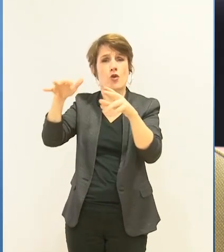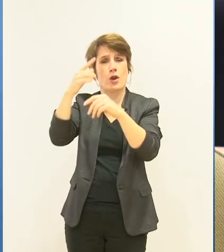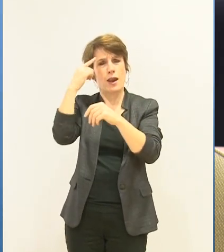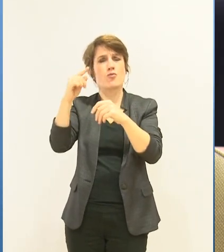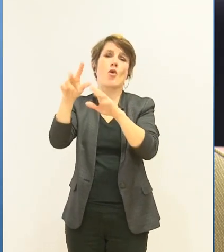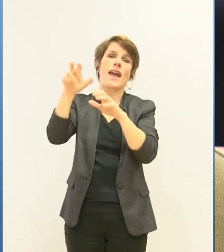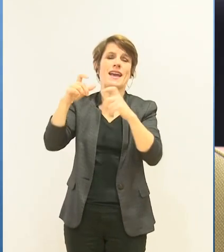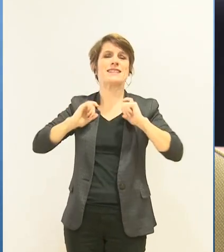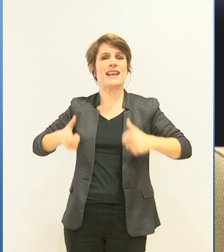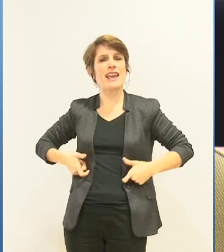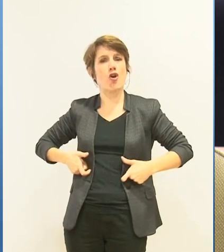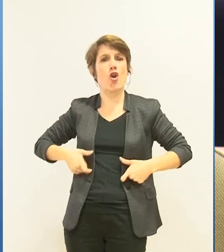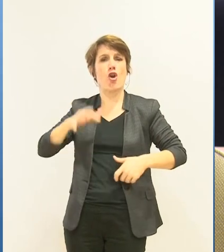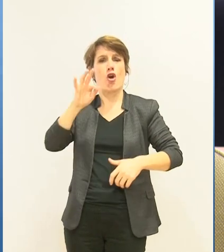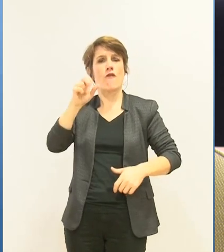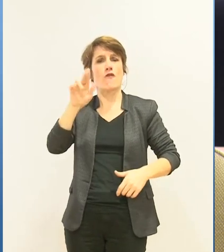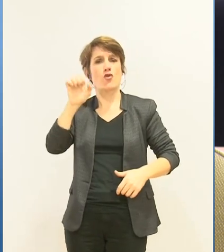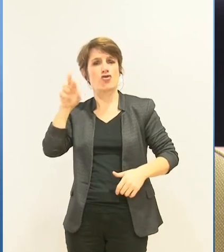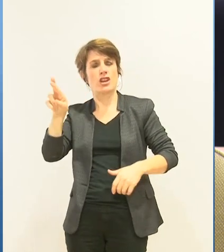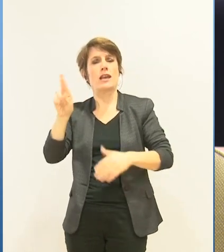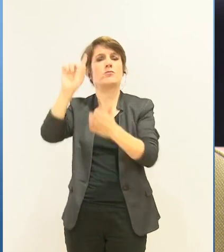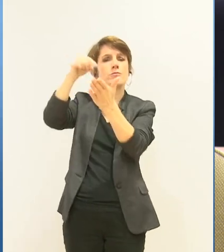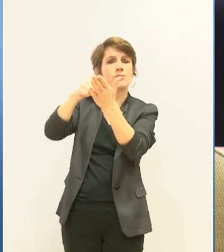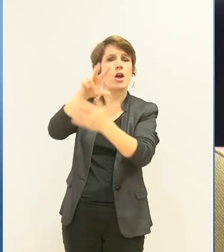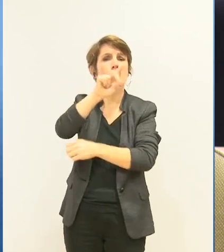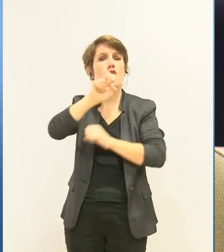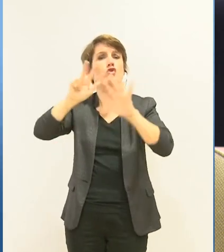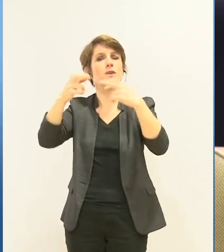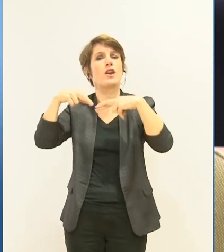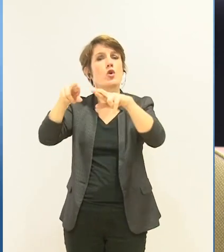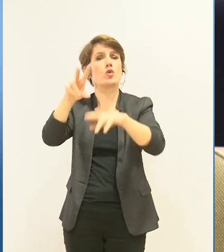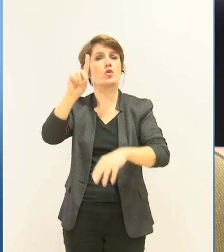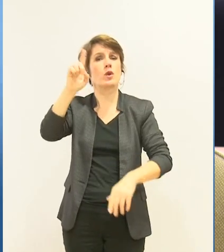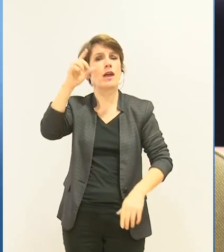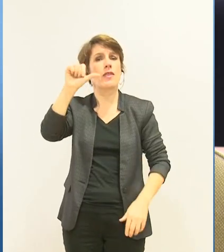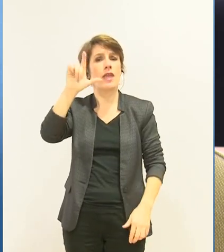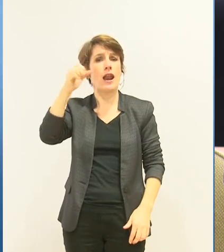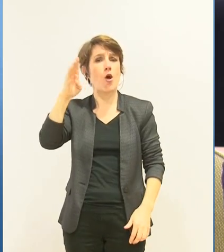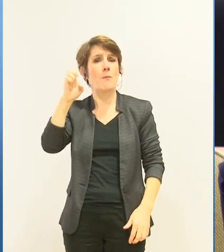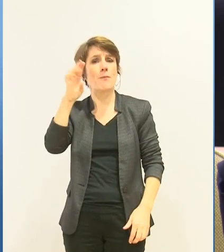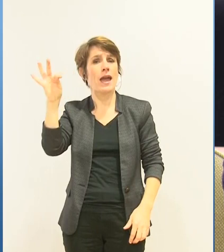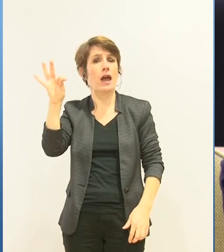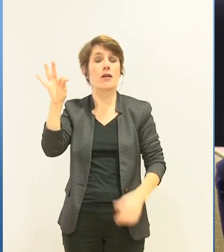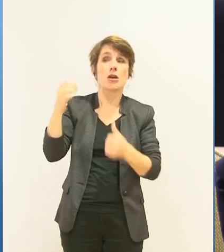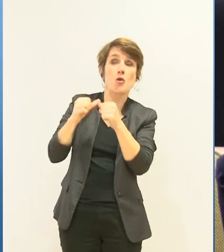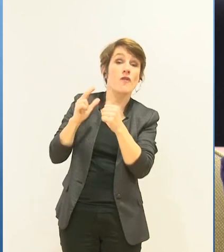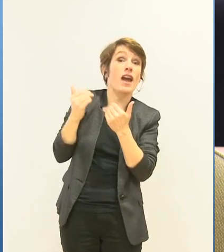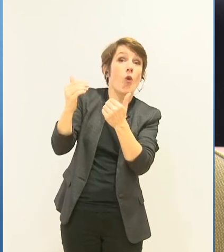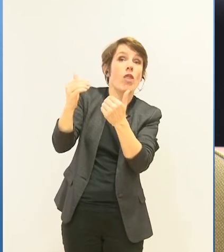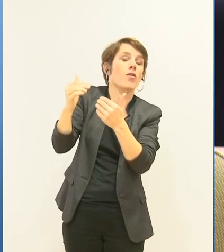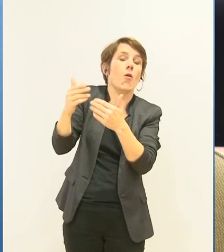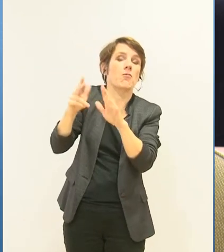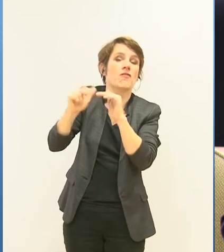38 rue d'alembert dans la tente de la mise en oeuvre d'un projet de démolition reconstruction d'une opération de logements